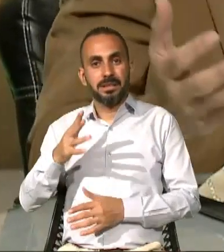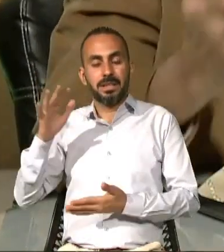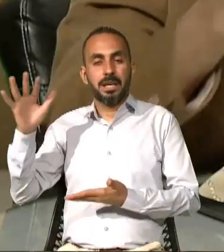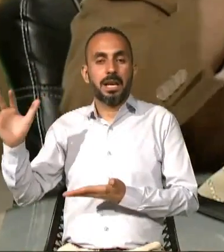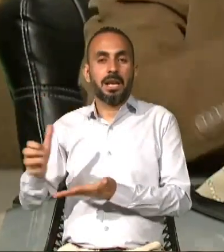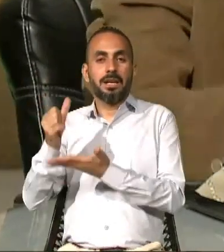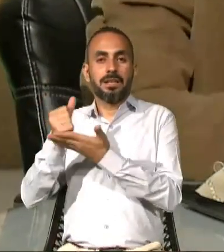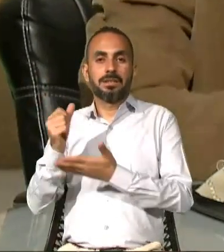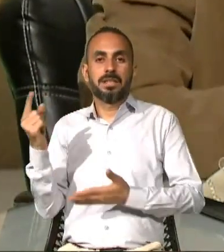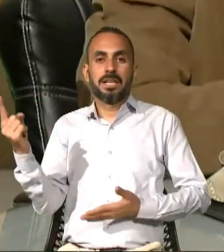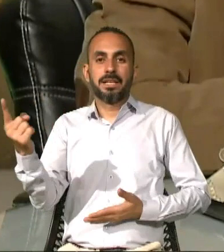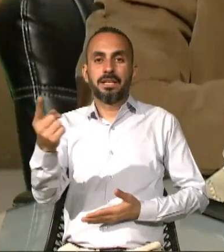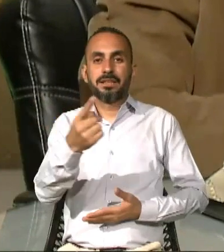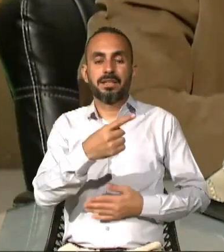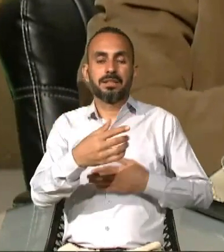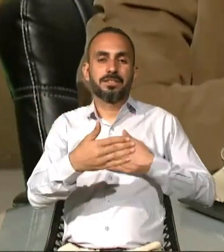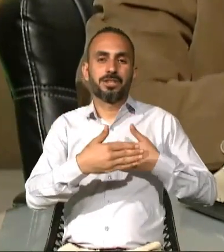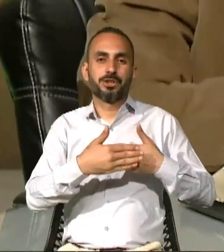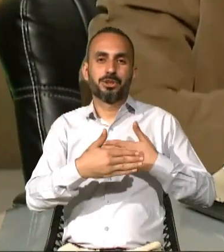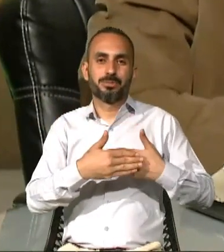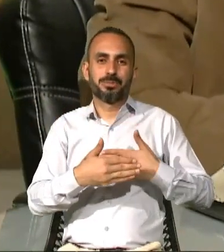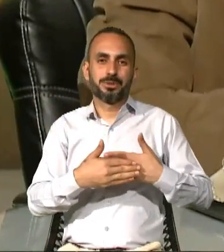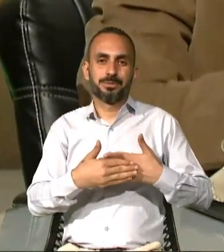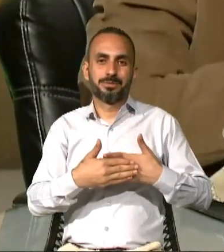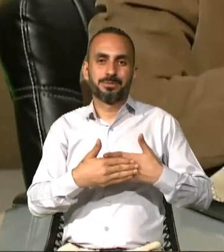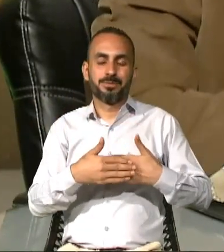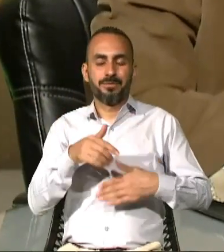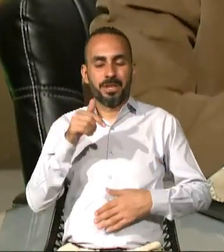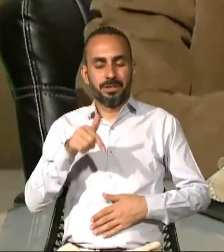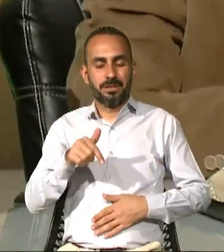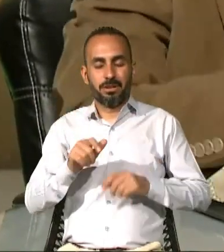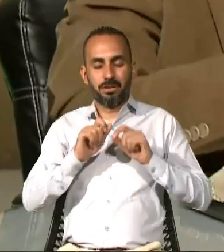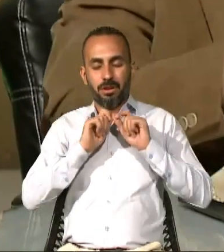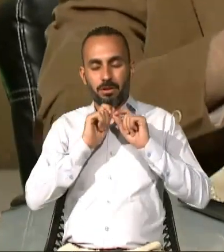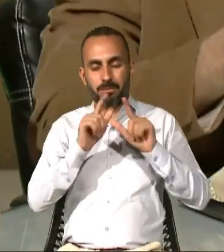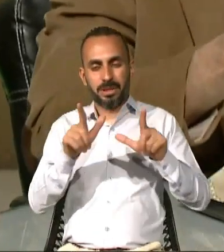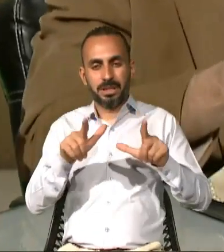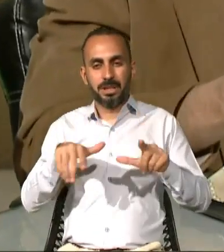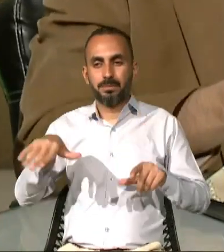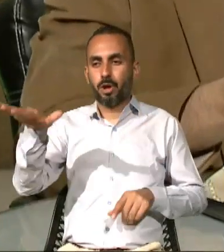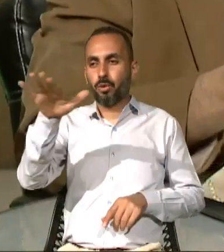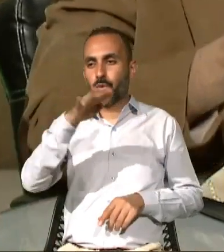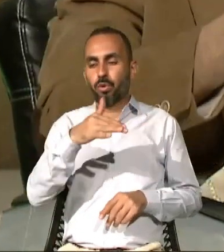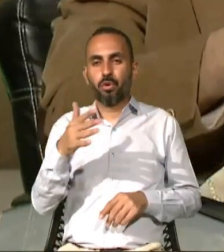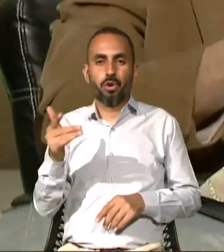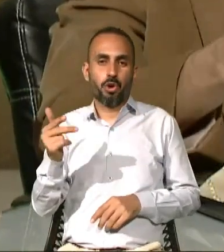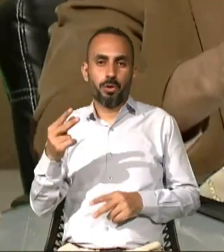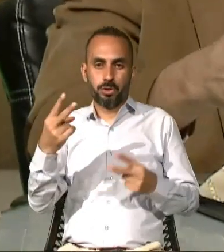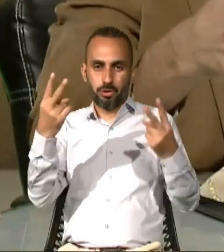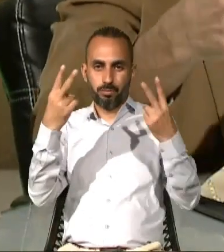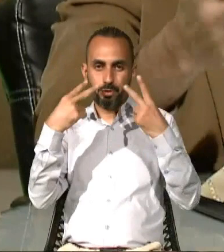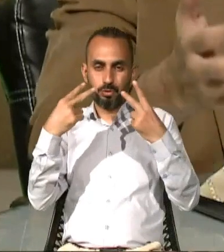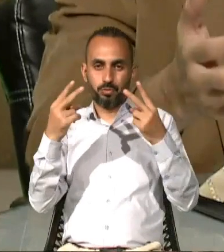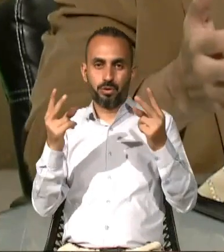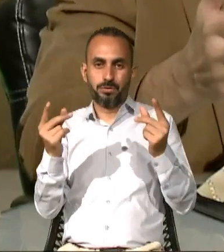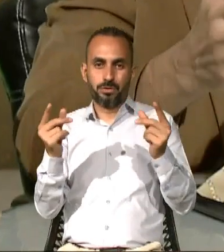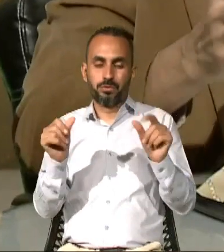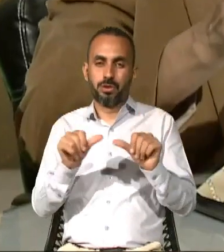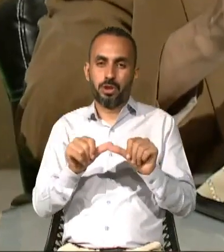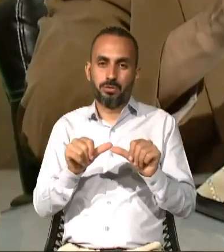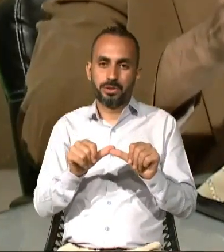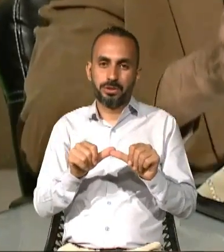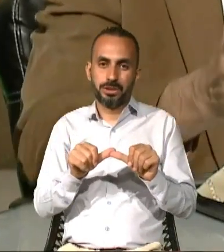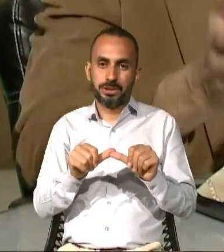فأناشد كل إخوات اللي بيحضرونا دلوقتي من أمريكا، من أوروبا، من أستراليا، اللي هيحضرونا النهاردة، أو من العرب، أو من إخوات اللي في